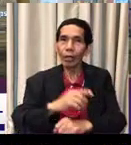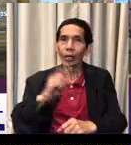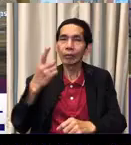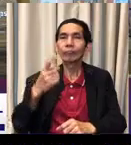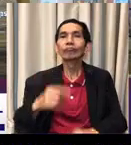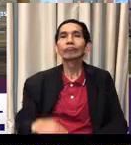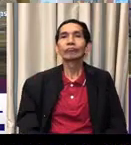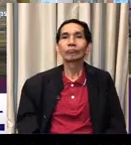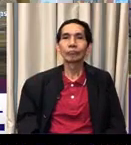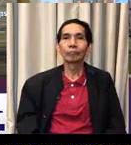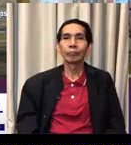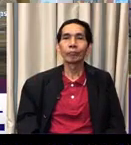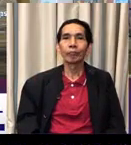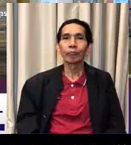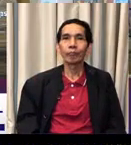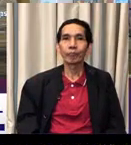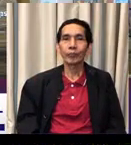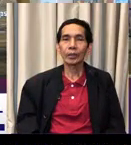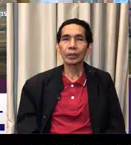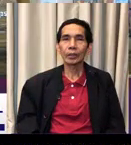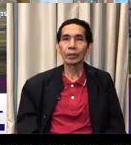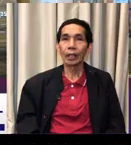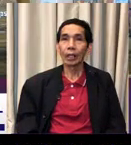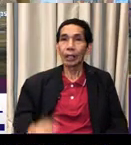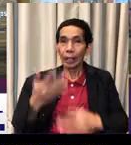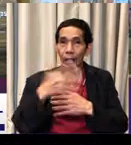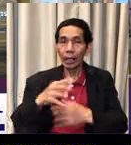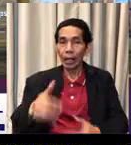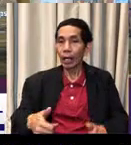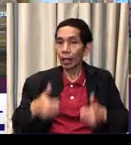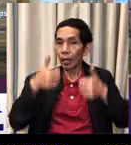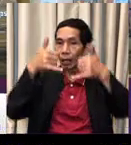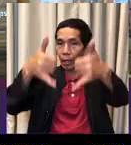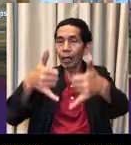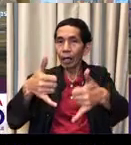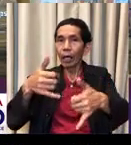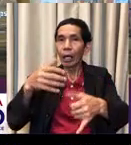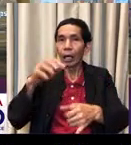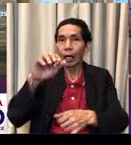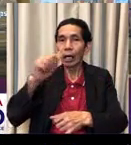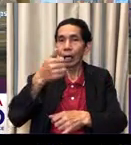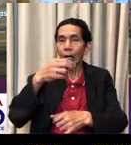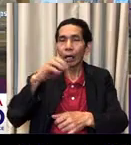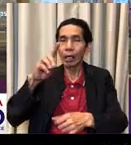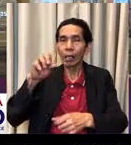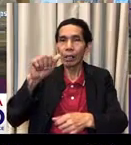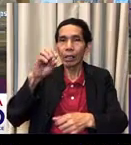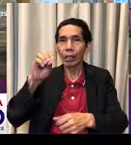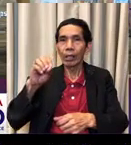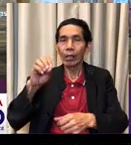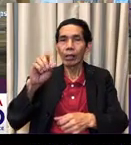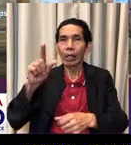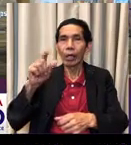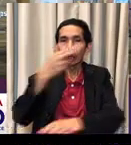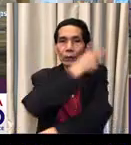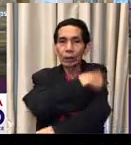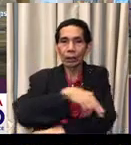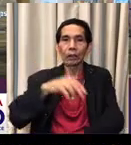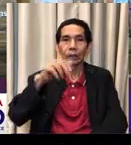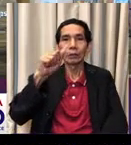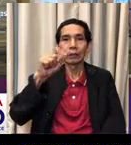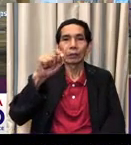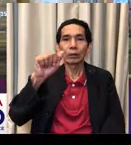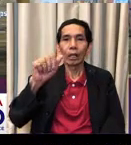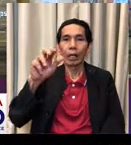it. Okay, keep it up. Tapos ang Gawad Emilio Aguinaldo Award naman ay binigay sa Santa Ana Hospital, Ospital